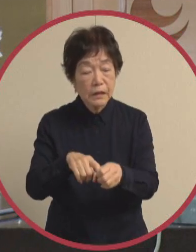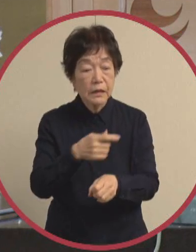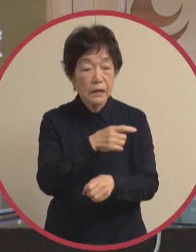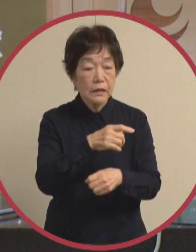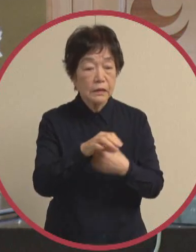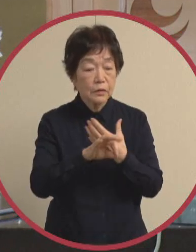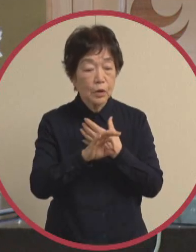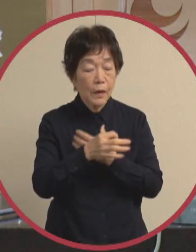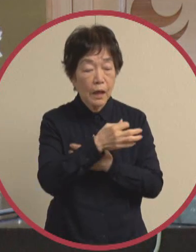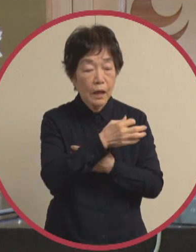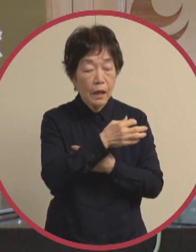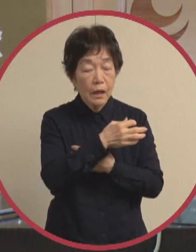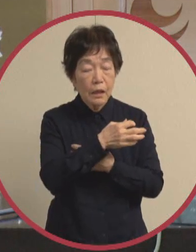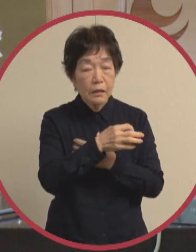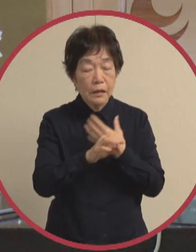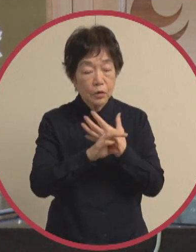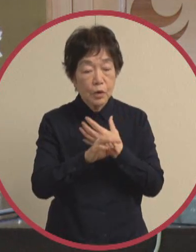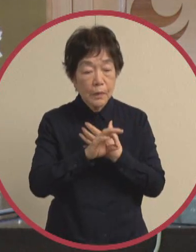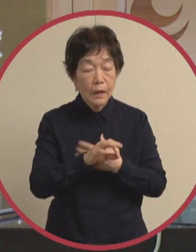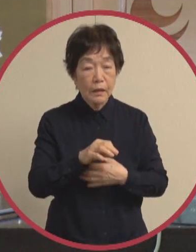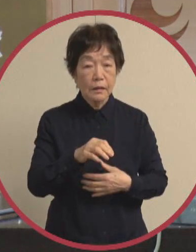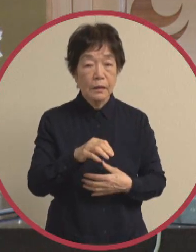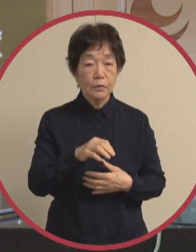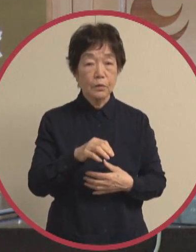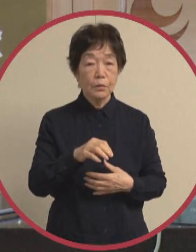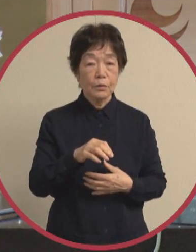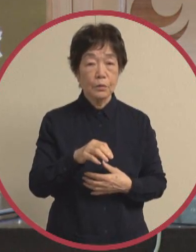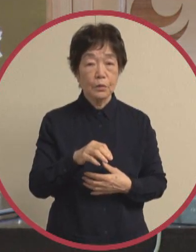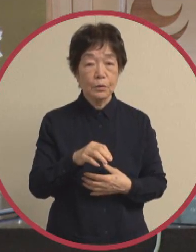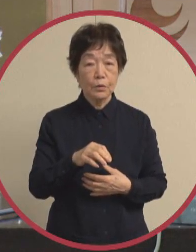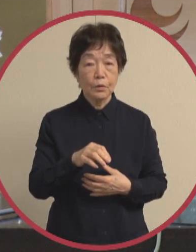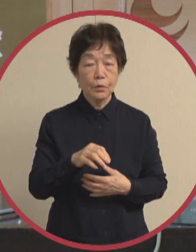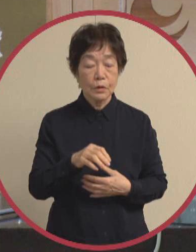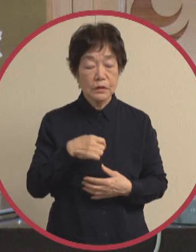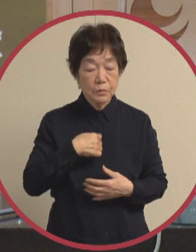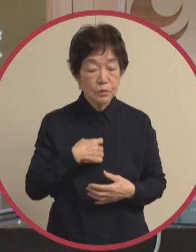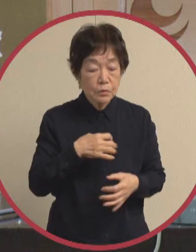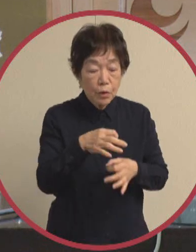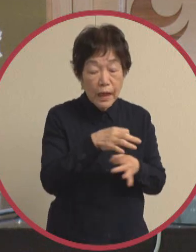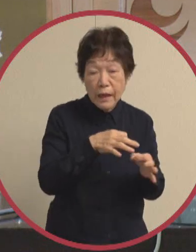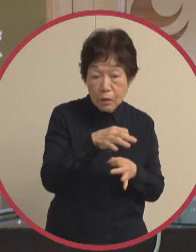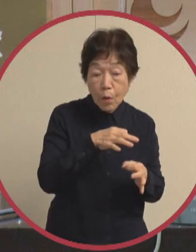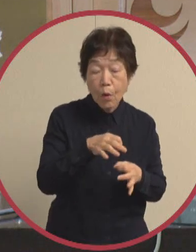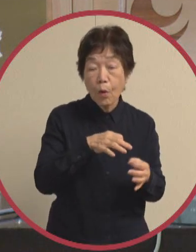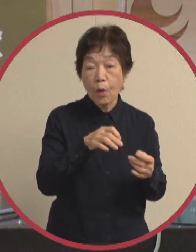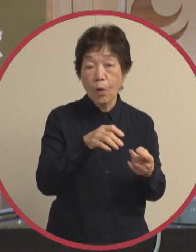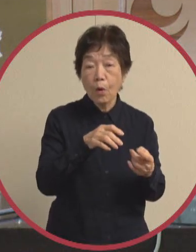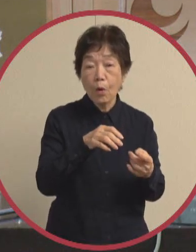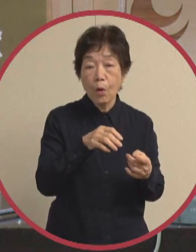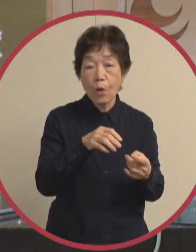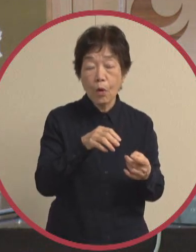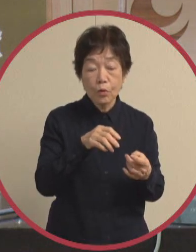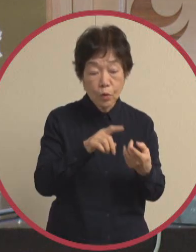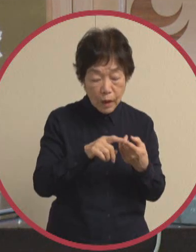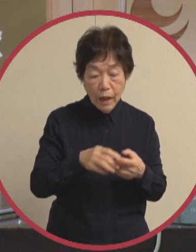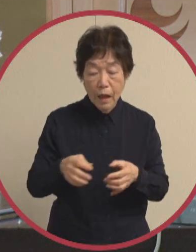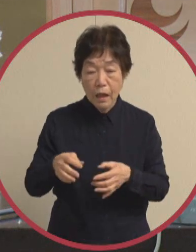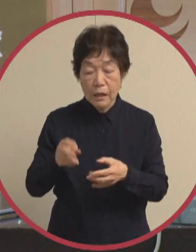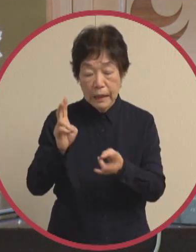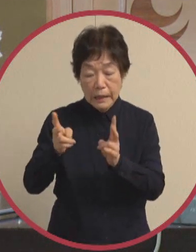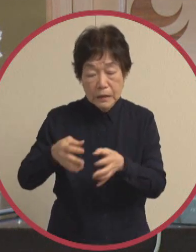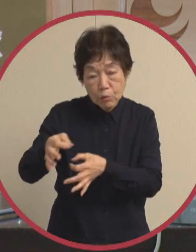ろんな要素があると思いますけれども、まあ、自社の、営業とかあるいは運営をです